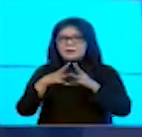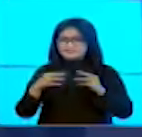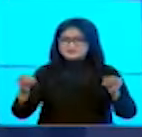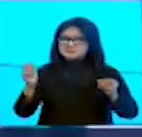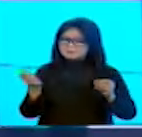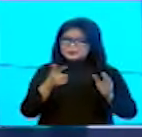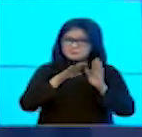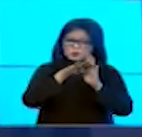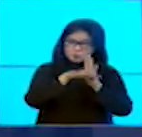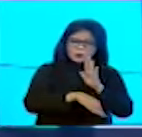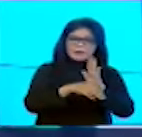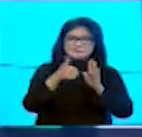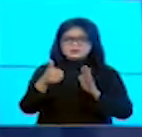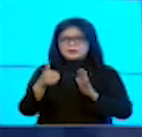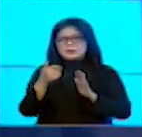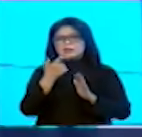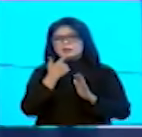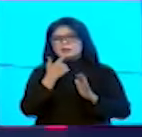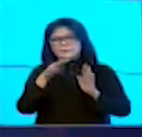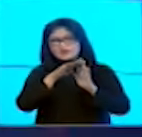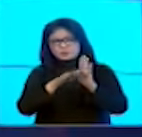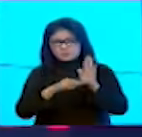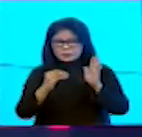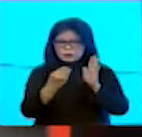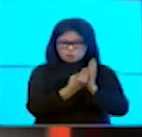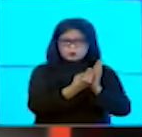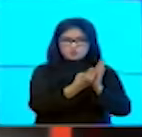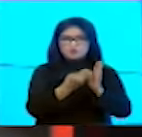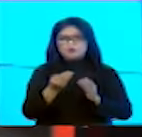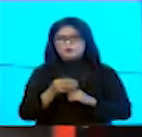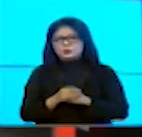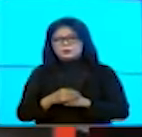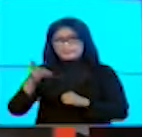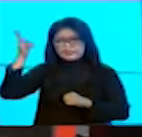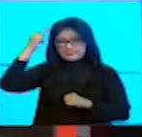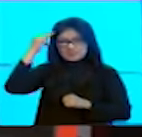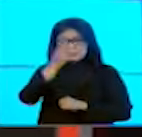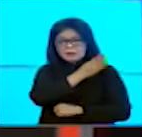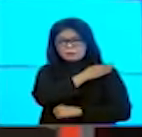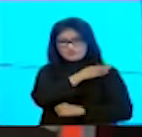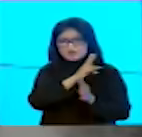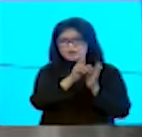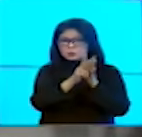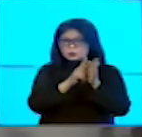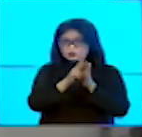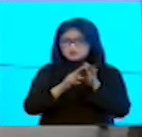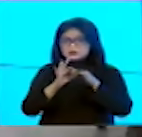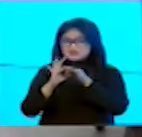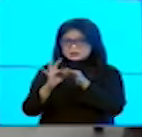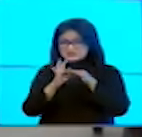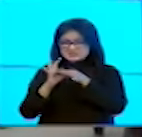melandai, insya Allah. Jadi tidak seperti Momo, kayak kita seperti ini kan. Pemerintah Kabupaten Kudus juga terus bekerja keras untuk menanggulangi